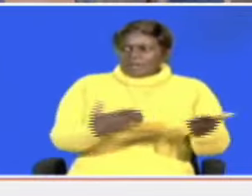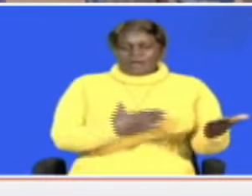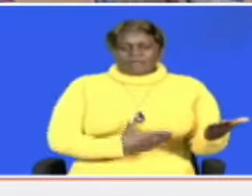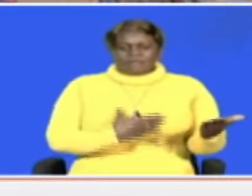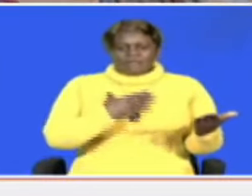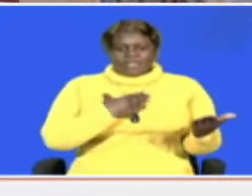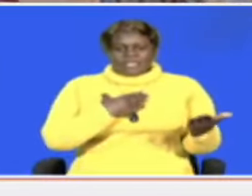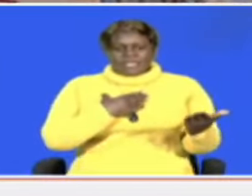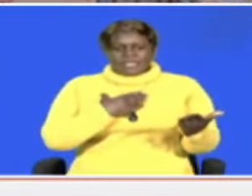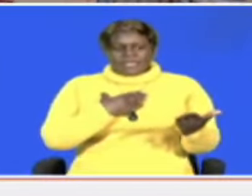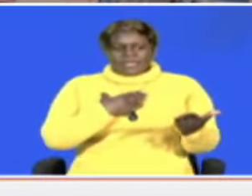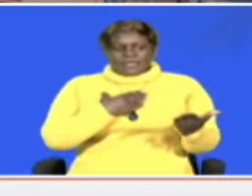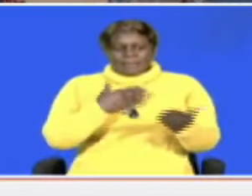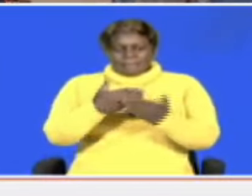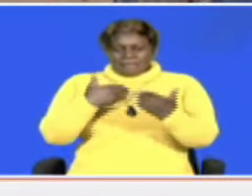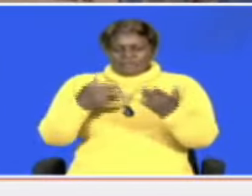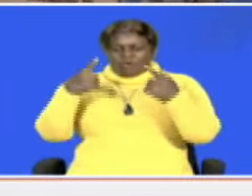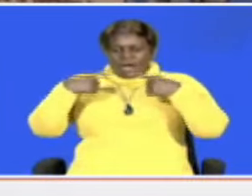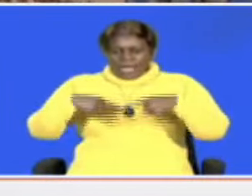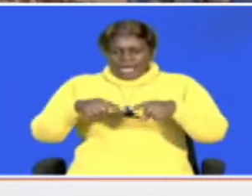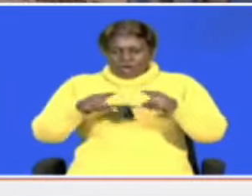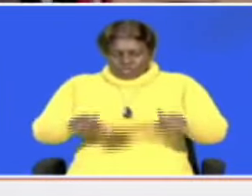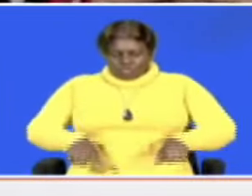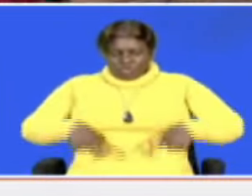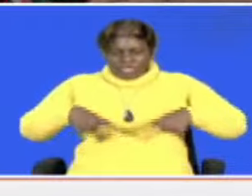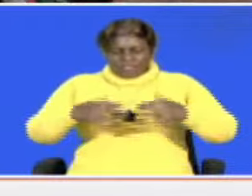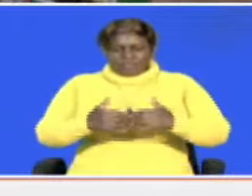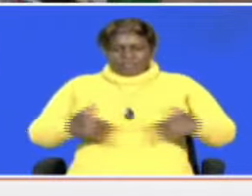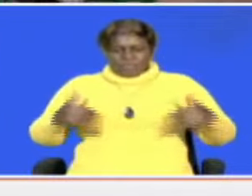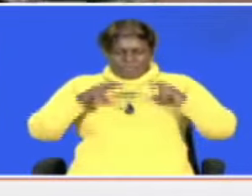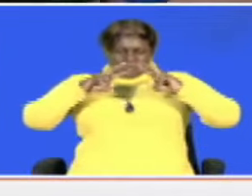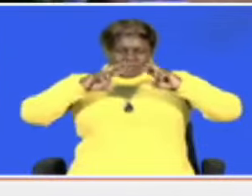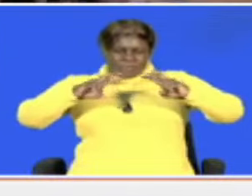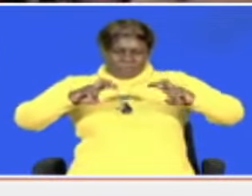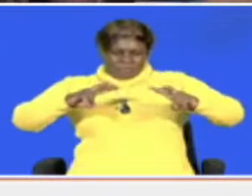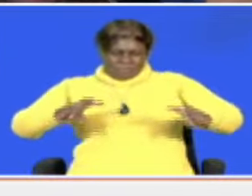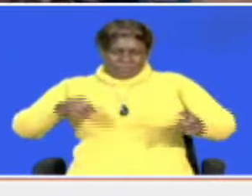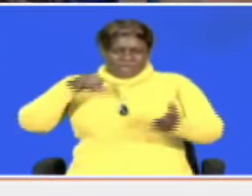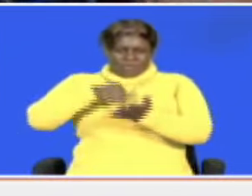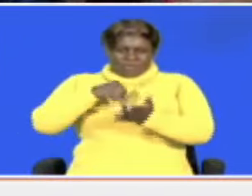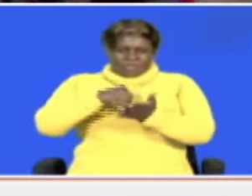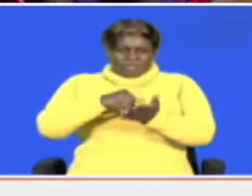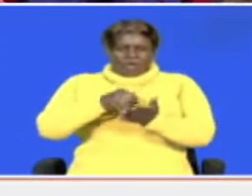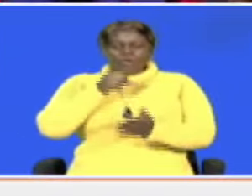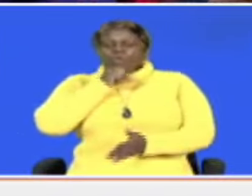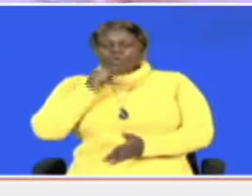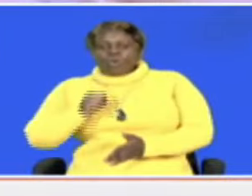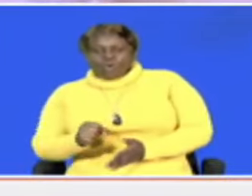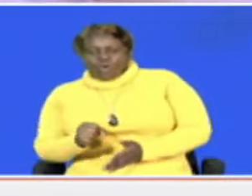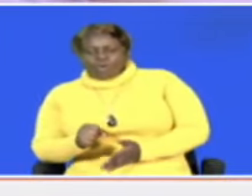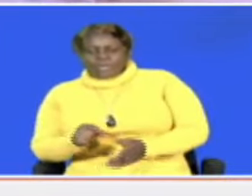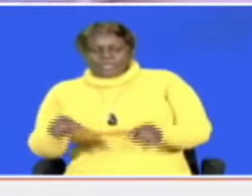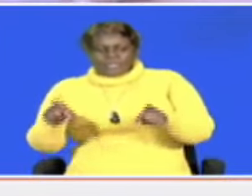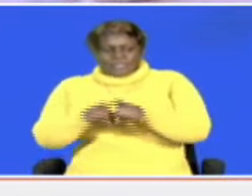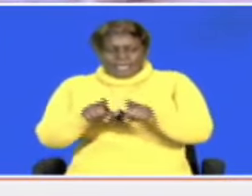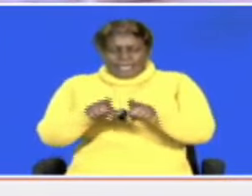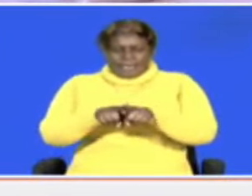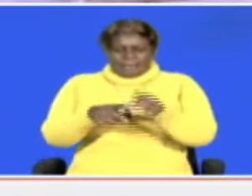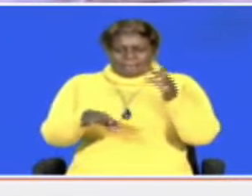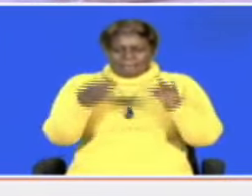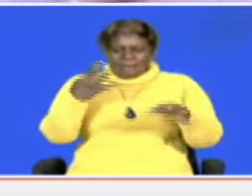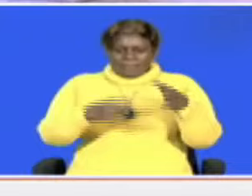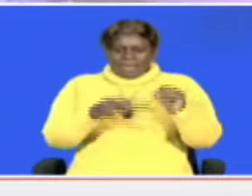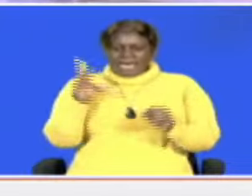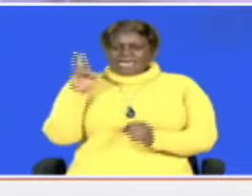kwa nyaraka zaidi kabla ya kuruhusiwa kukaa kambini. Uchunguzi unajumuisha kupima umri na tathmini ya haraka